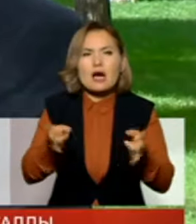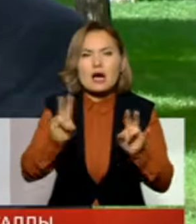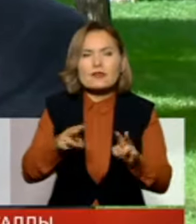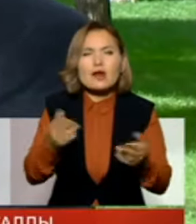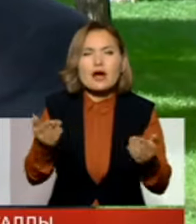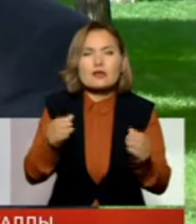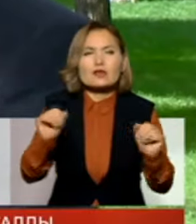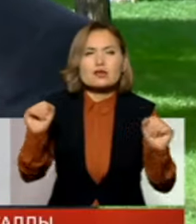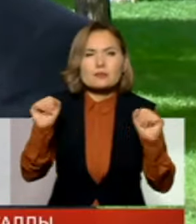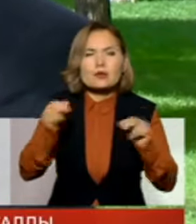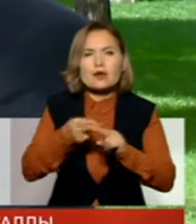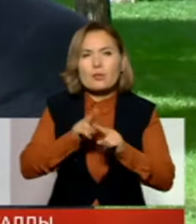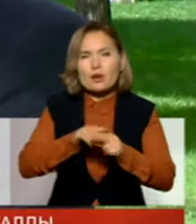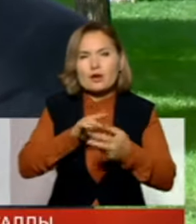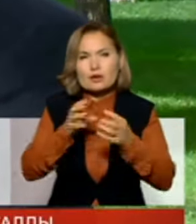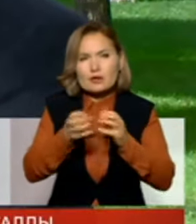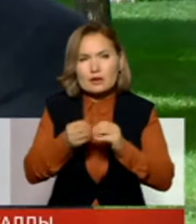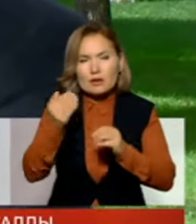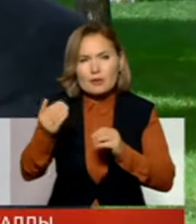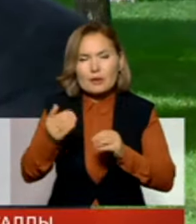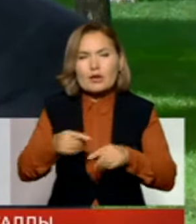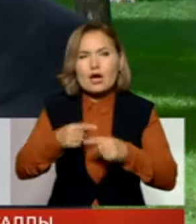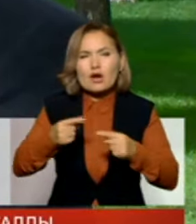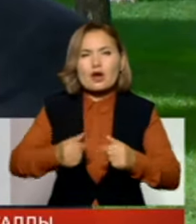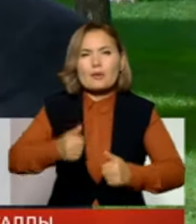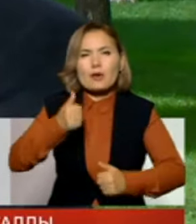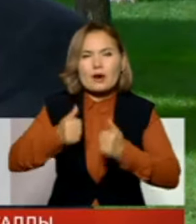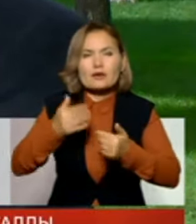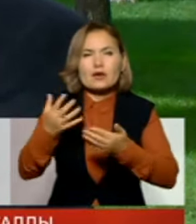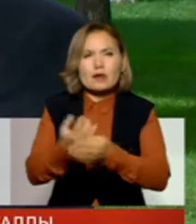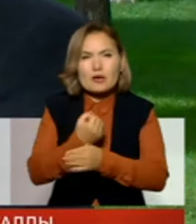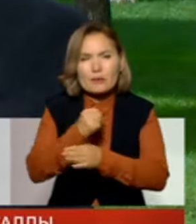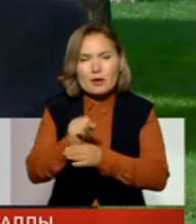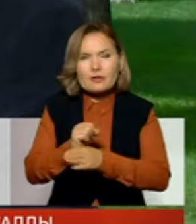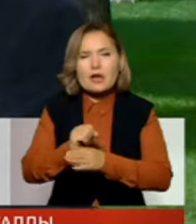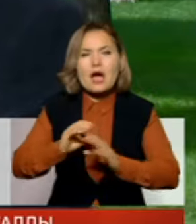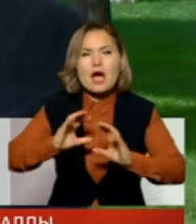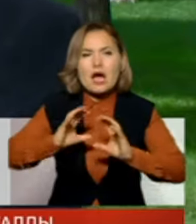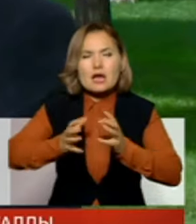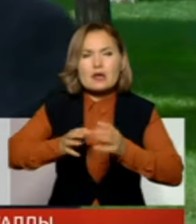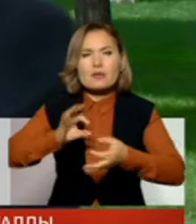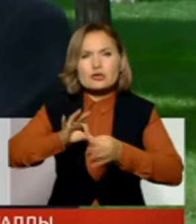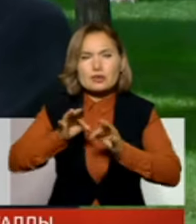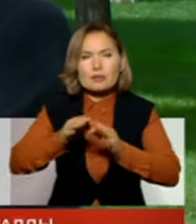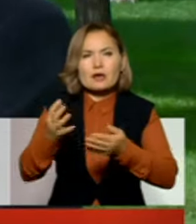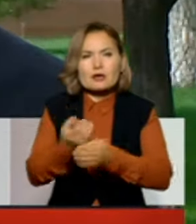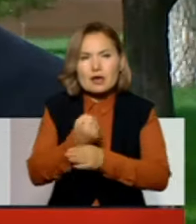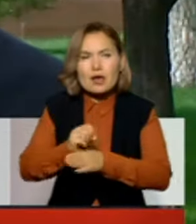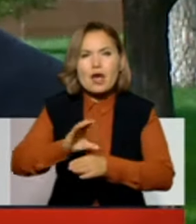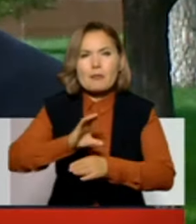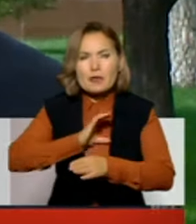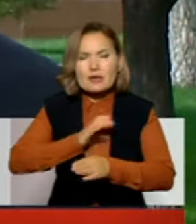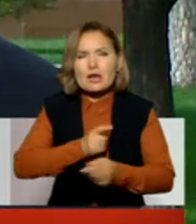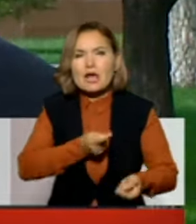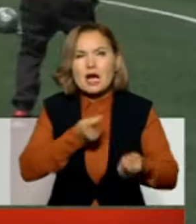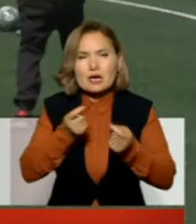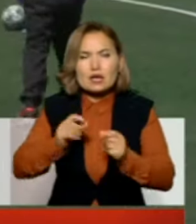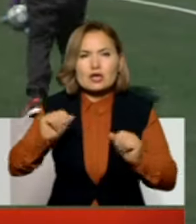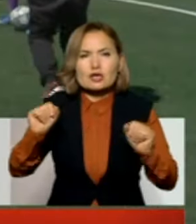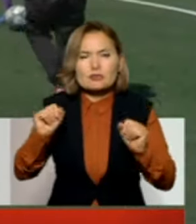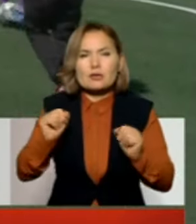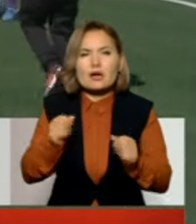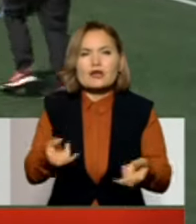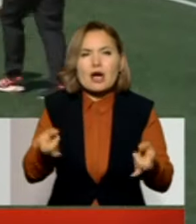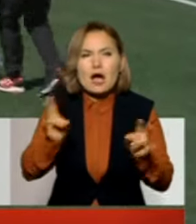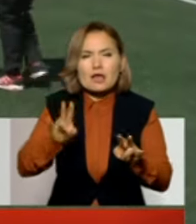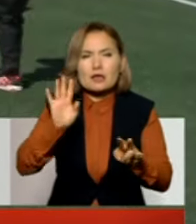спорт түрлері әрине, жаңағы дүбірлі жарыстарда, олимпиада ойындарында, әлем чемпионаттарында бізге медаль алып келетін спорт түрі яғни. Қалған